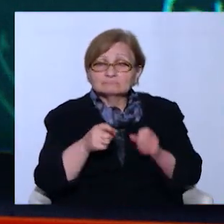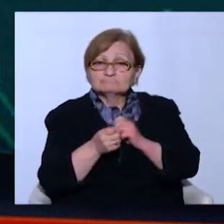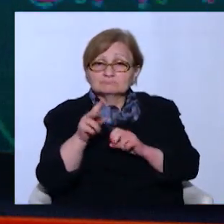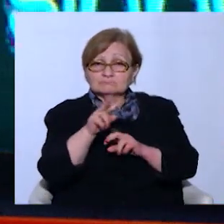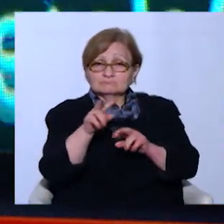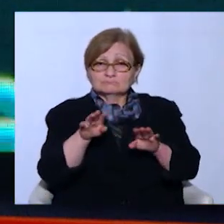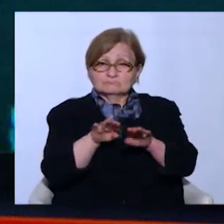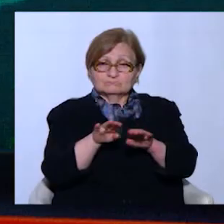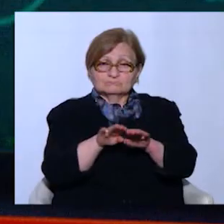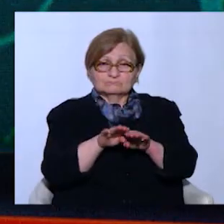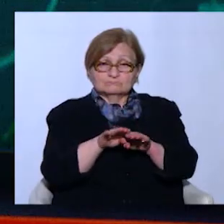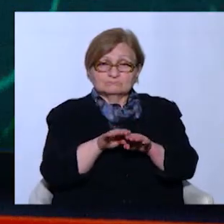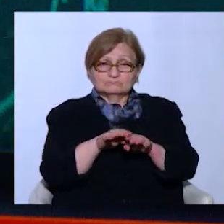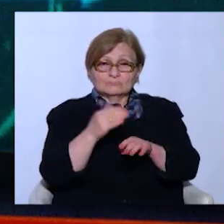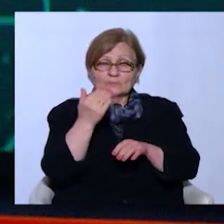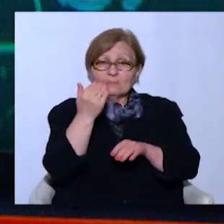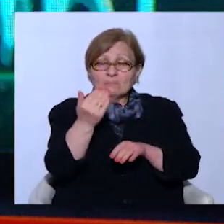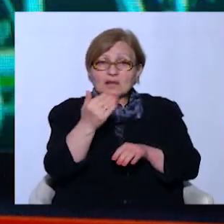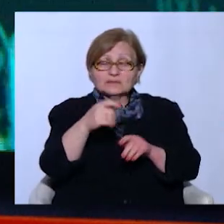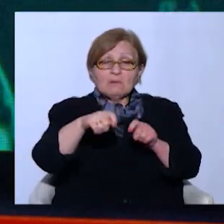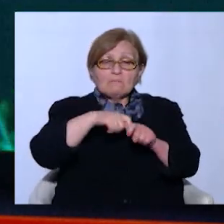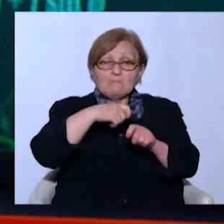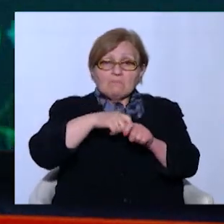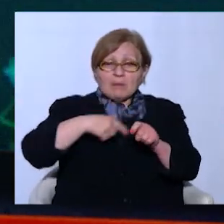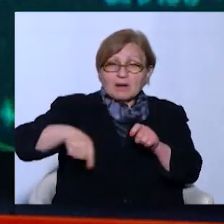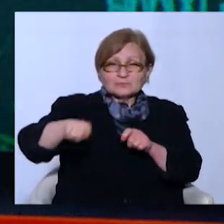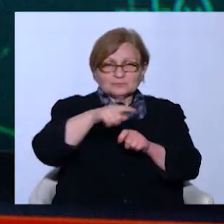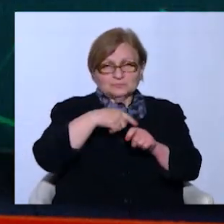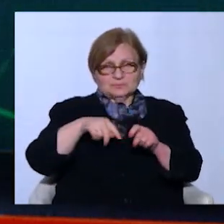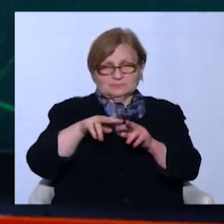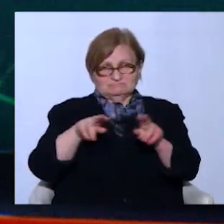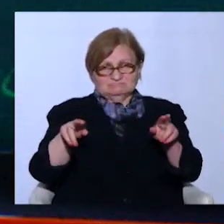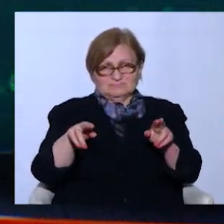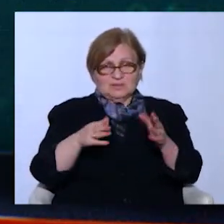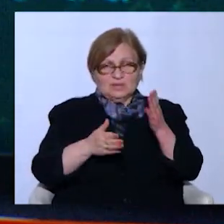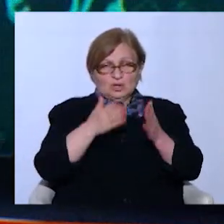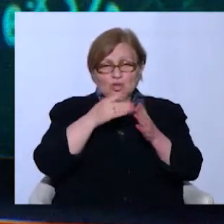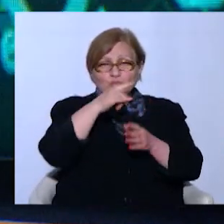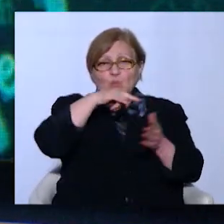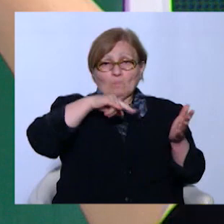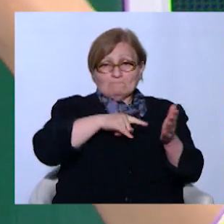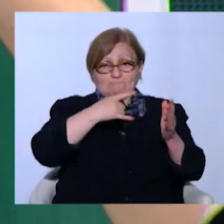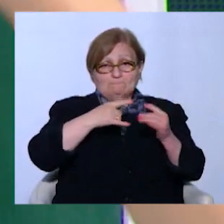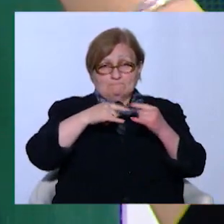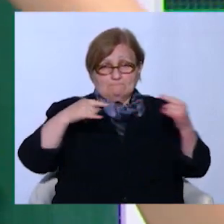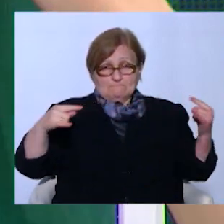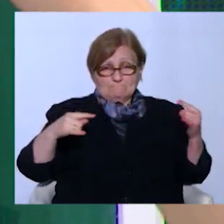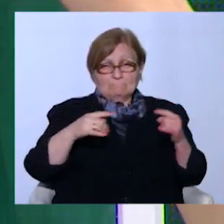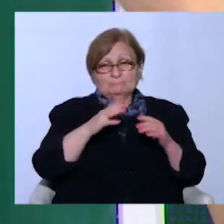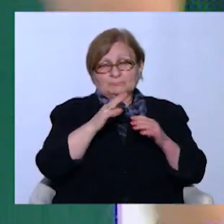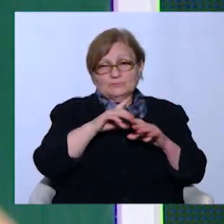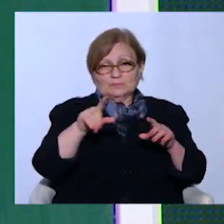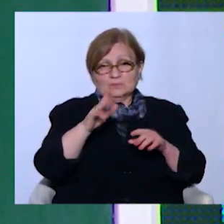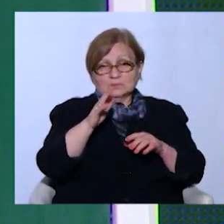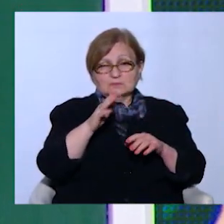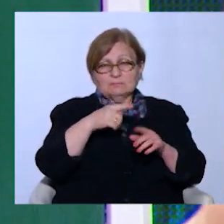ტოლია, ეს შესაბამისად მათი ფართობიც ტოლია. ესე იგი თუ მართკუთხედის ფართობი არის AB,